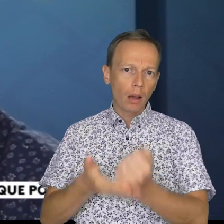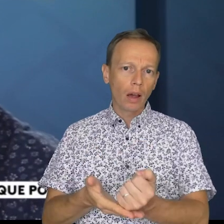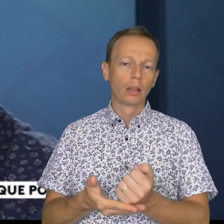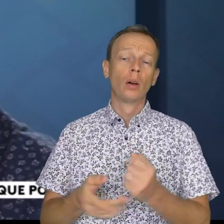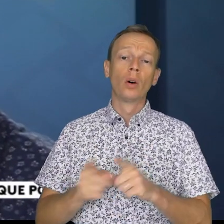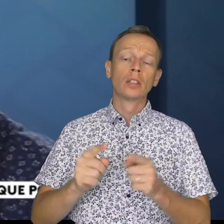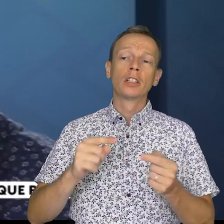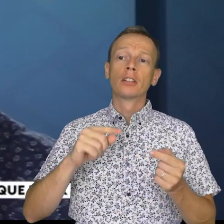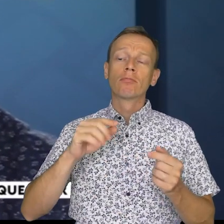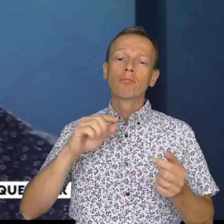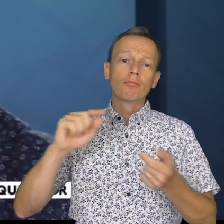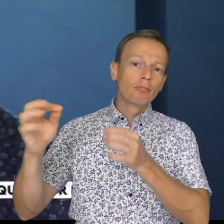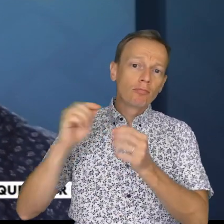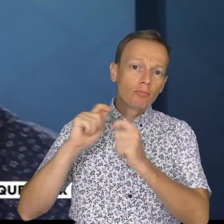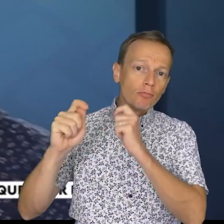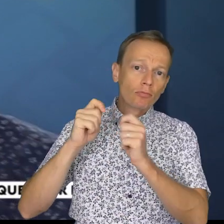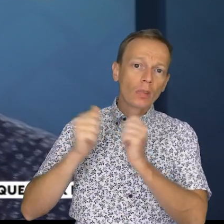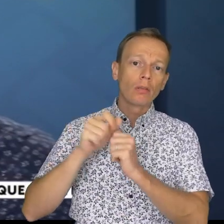Et va en discuter avec l'État.